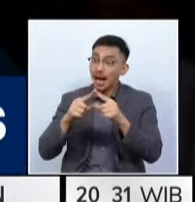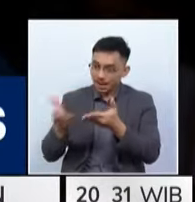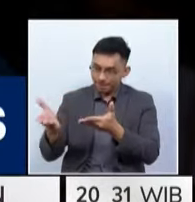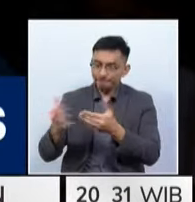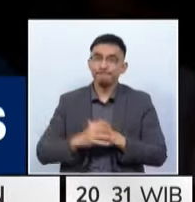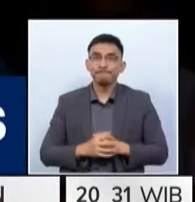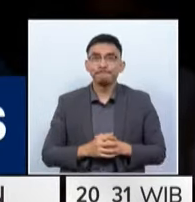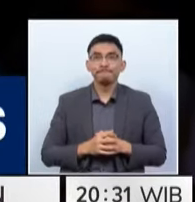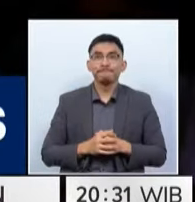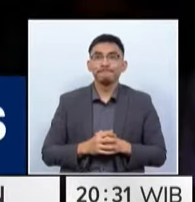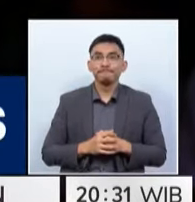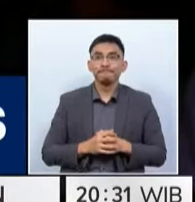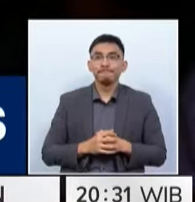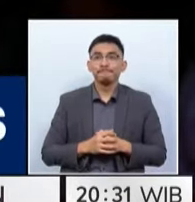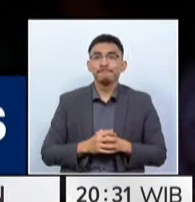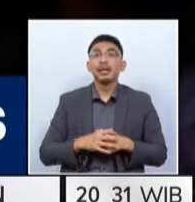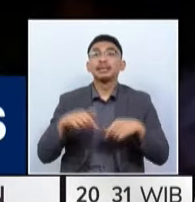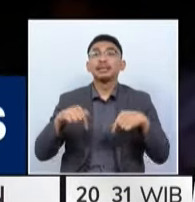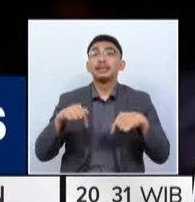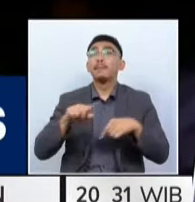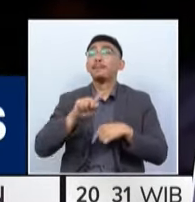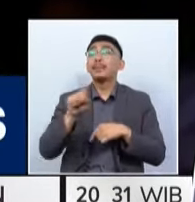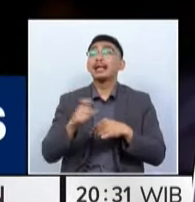terakhir yang keenam